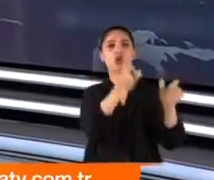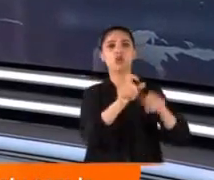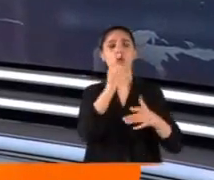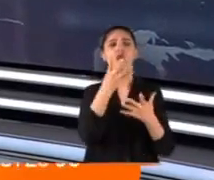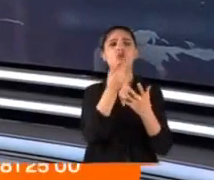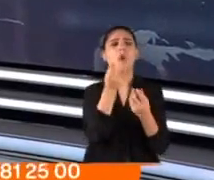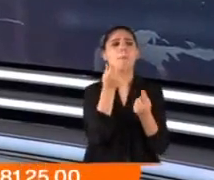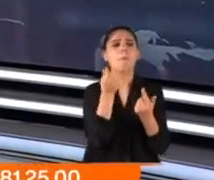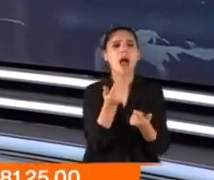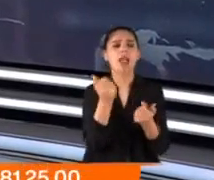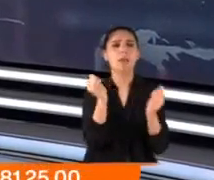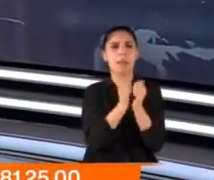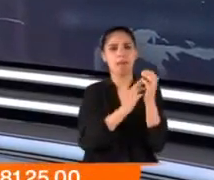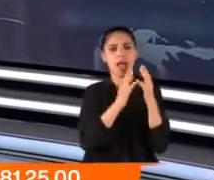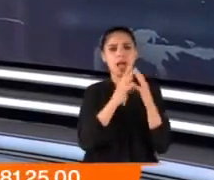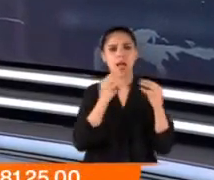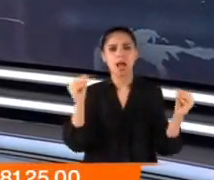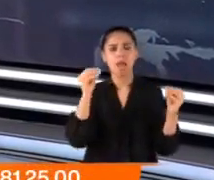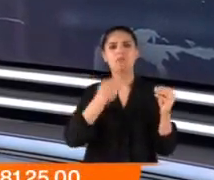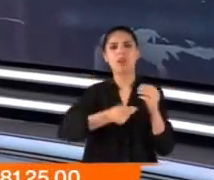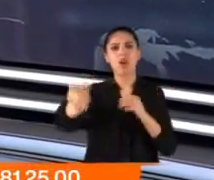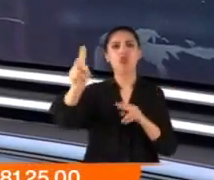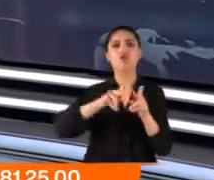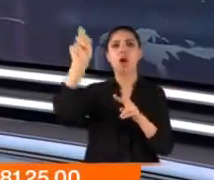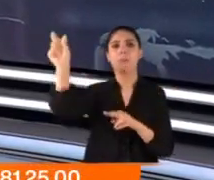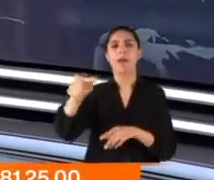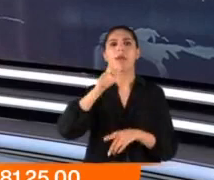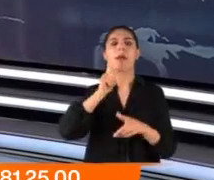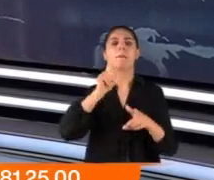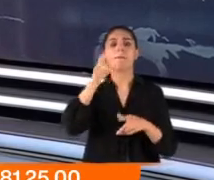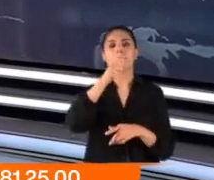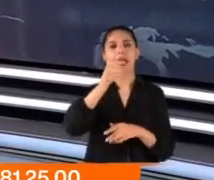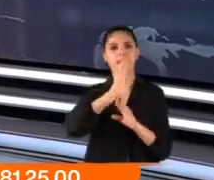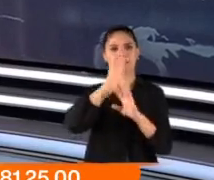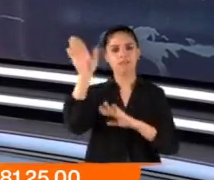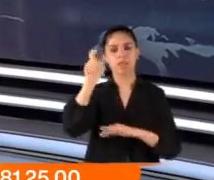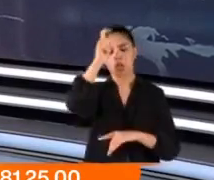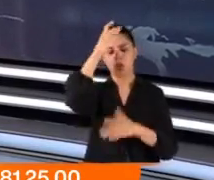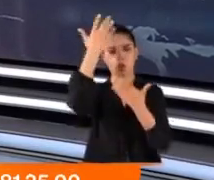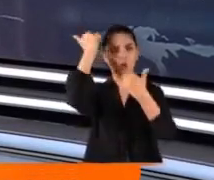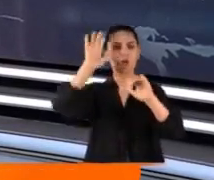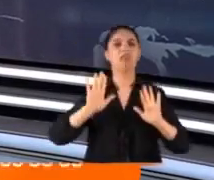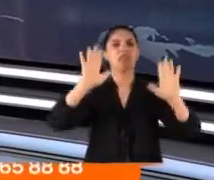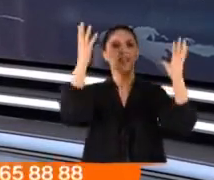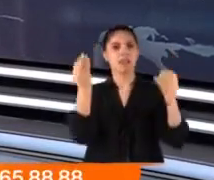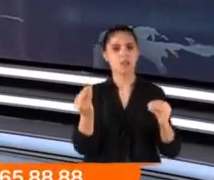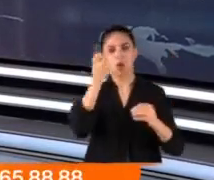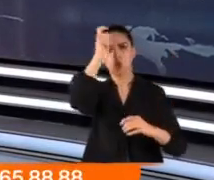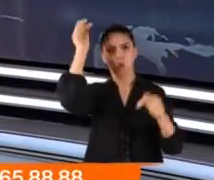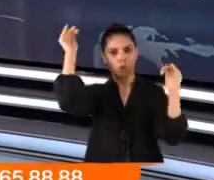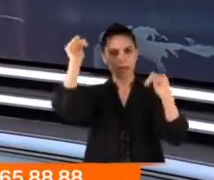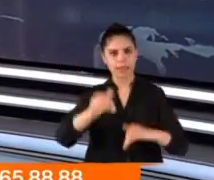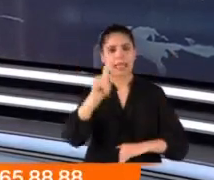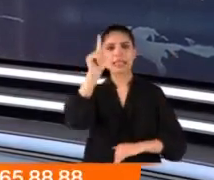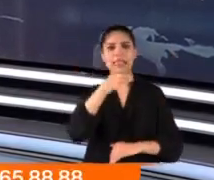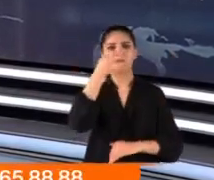kişinin yüz milyonlarca biraz ile birlikte Kayıplara karıştın Ahmet Aydın rezil O da Türk Konsolosluğu'na giderek teslim olmuştu getirildi Aydın iki